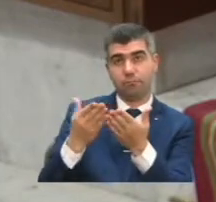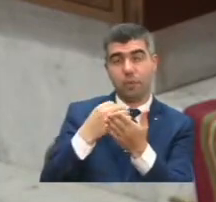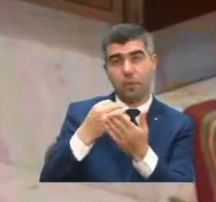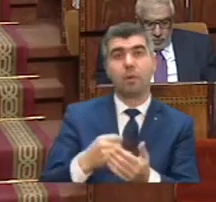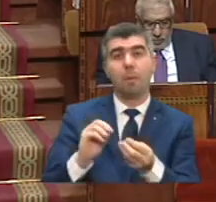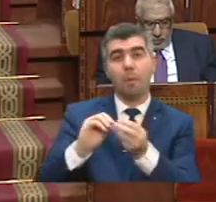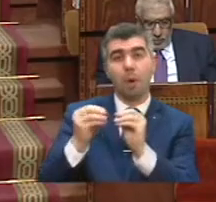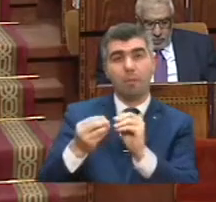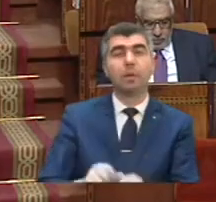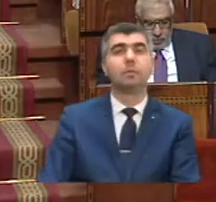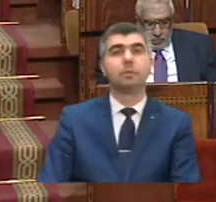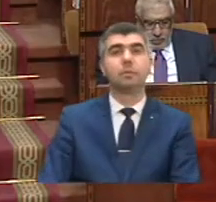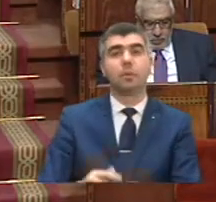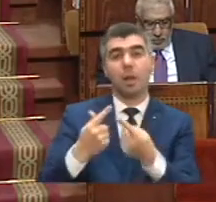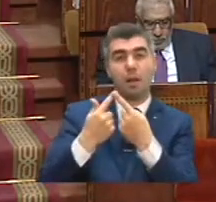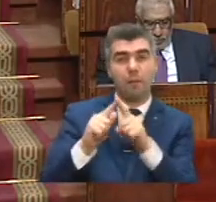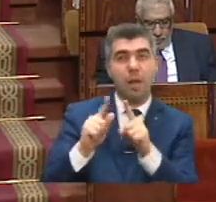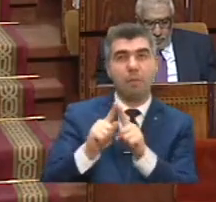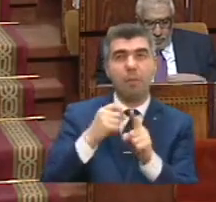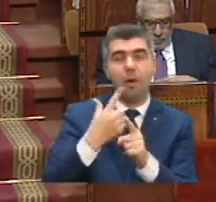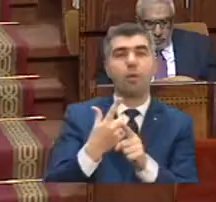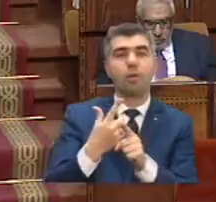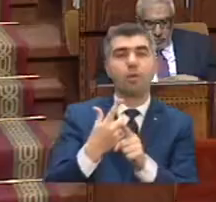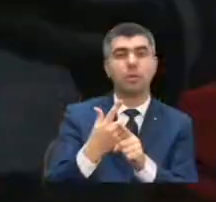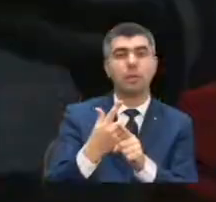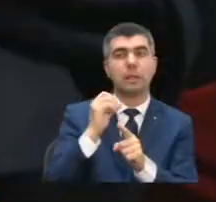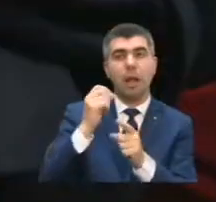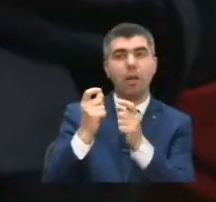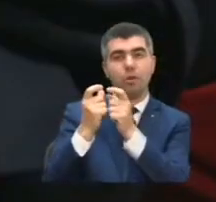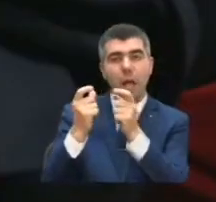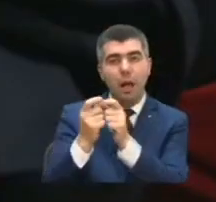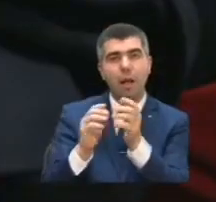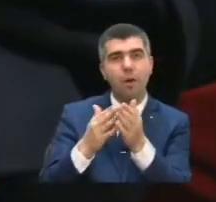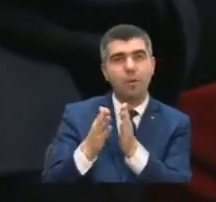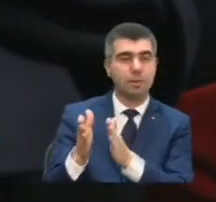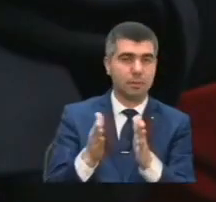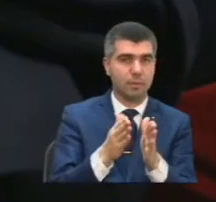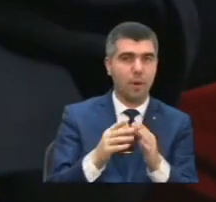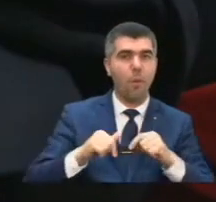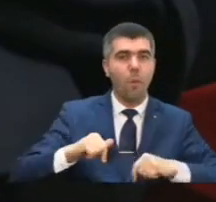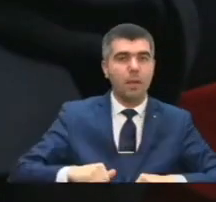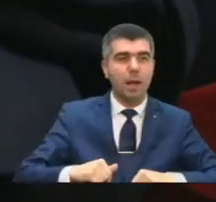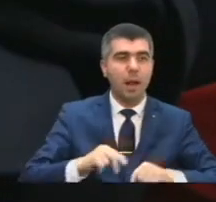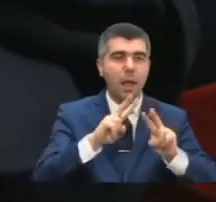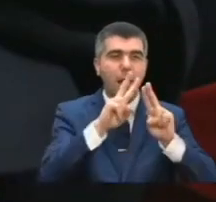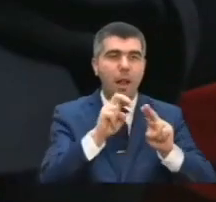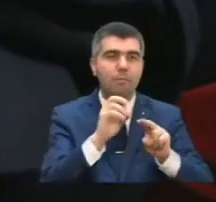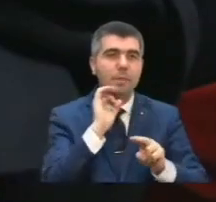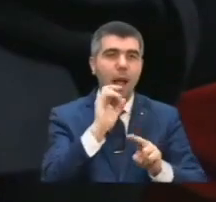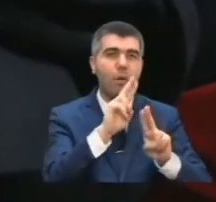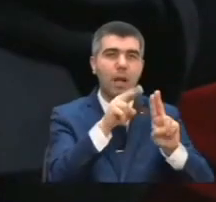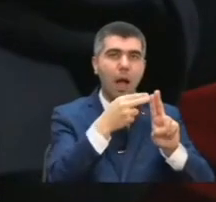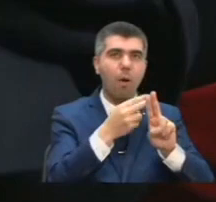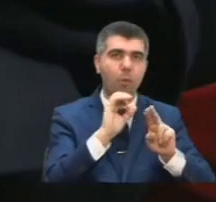ديال المقاولين، السيد النائب تيطرح الاشكال ديال البيئه. اذا الوزاره ملزمه باش تلقى التوازن. انا بغيت غير نقول واحد العدد